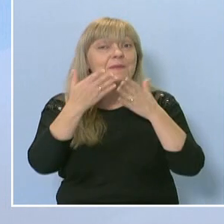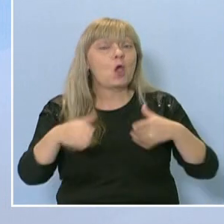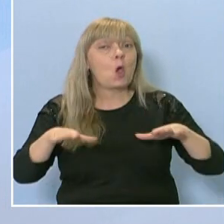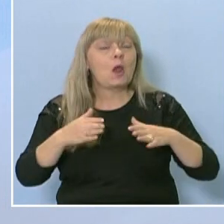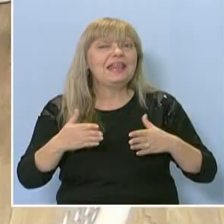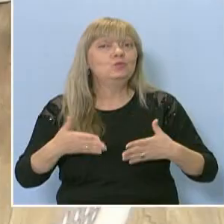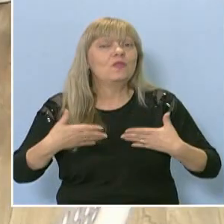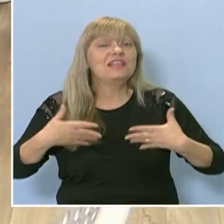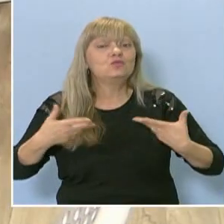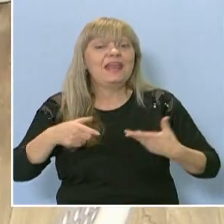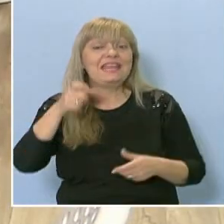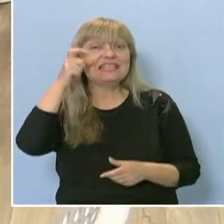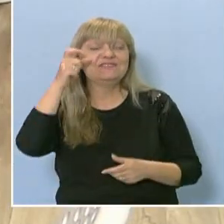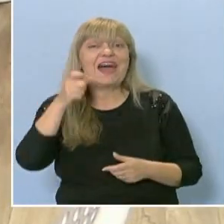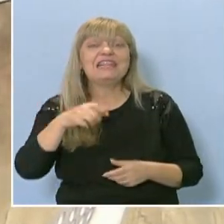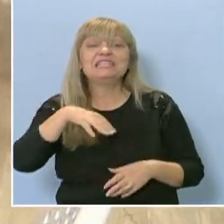джуджета.